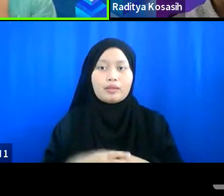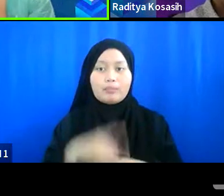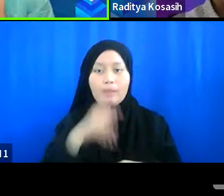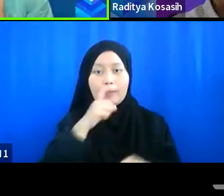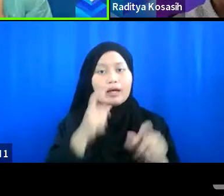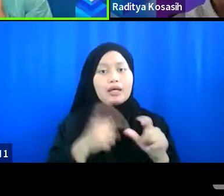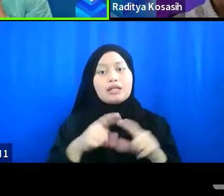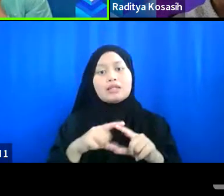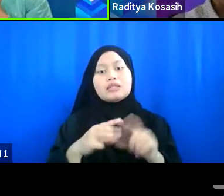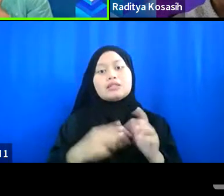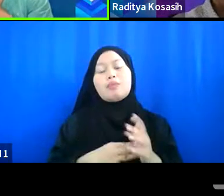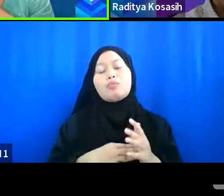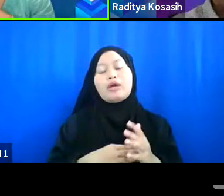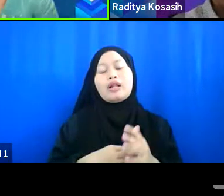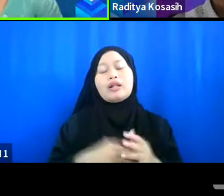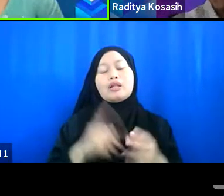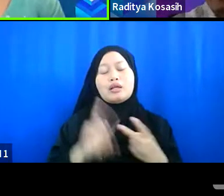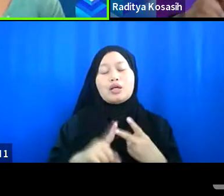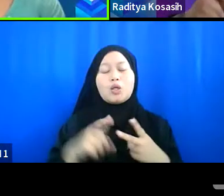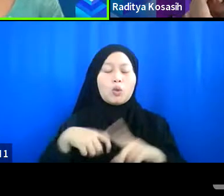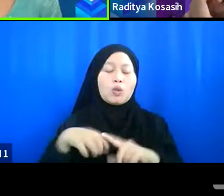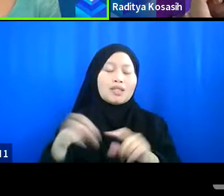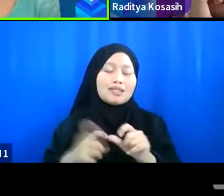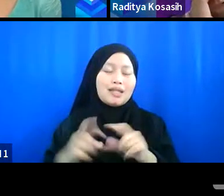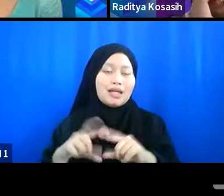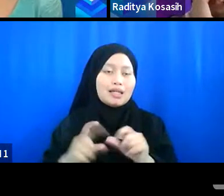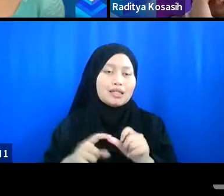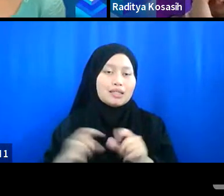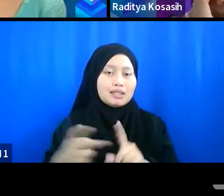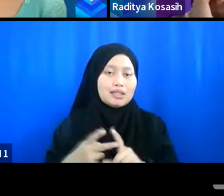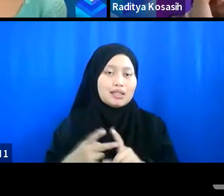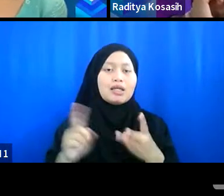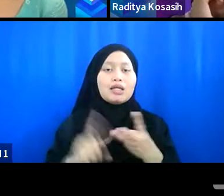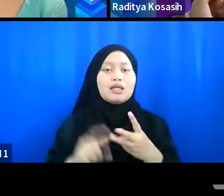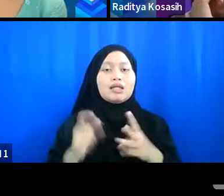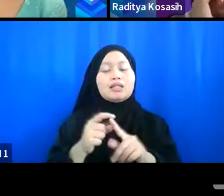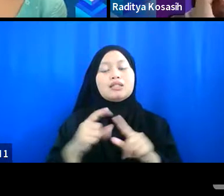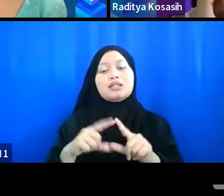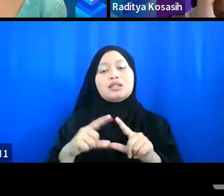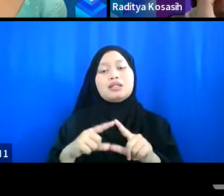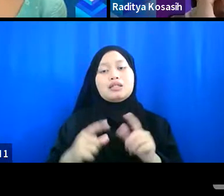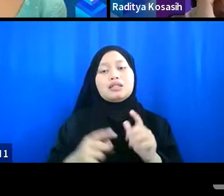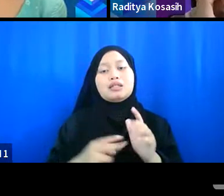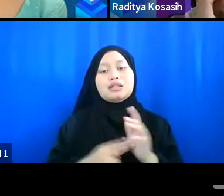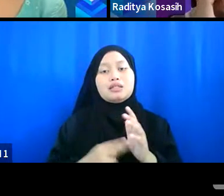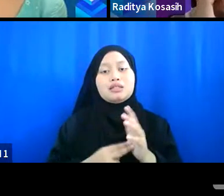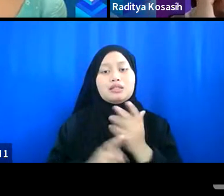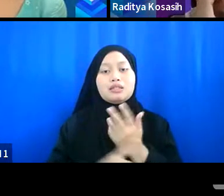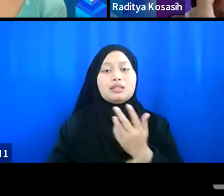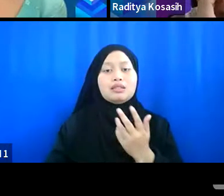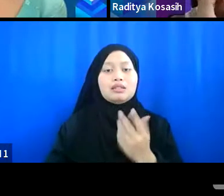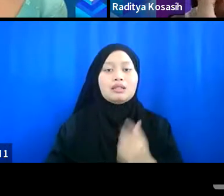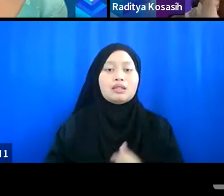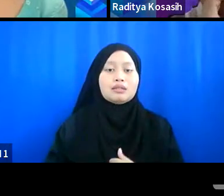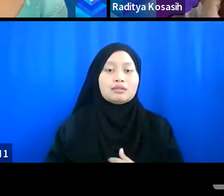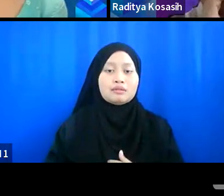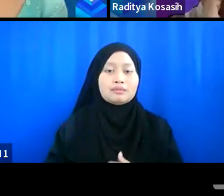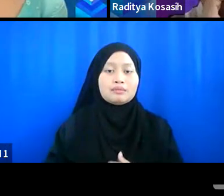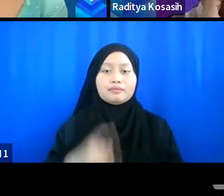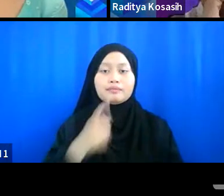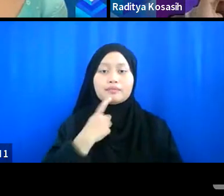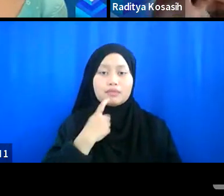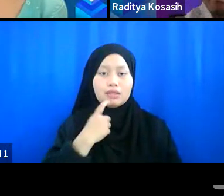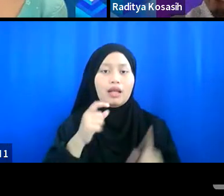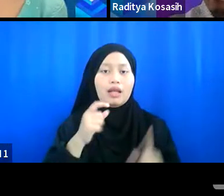Samuel tersebut dan Pak Kosasih dan Pak Deni dengan ngasih parahnya Jadi kalau Hai terkait data